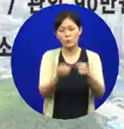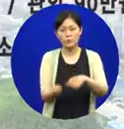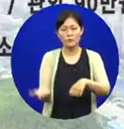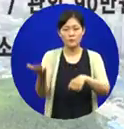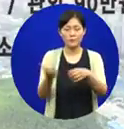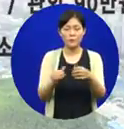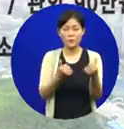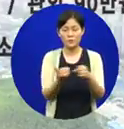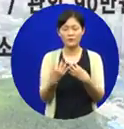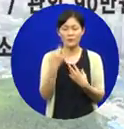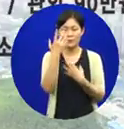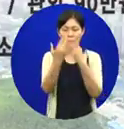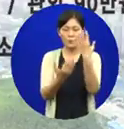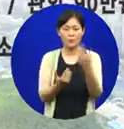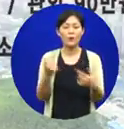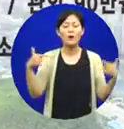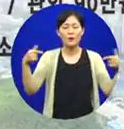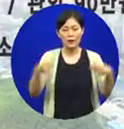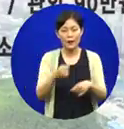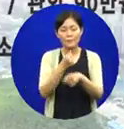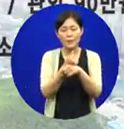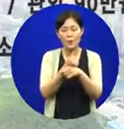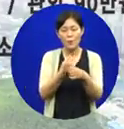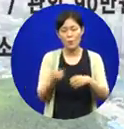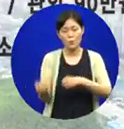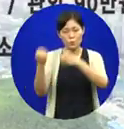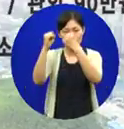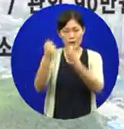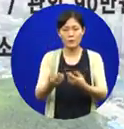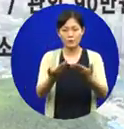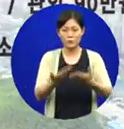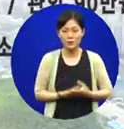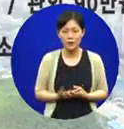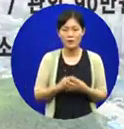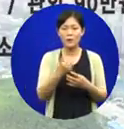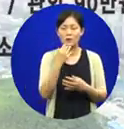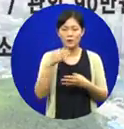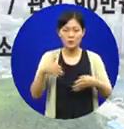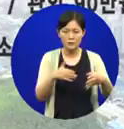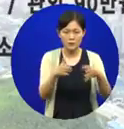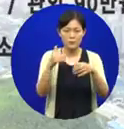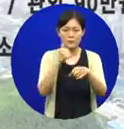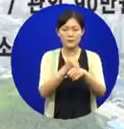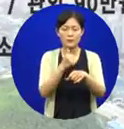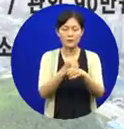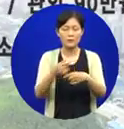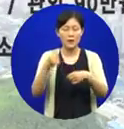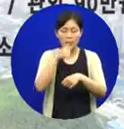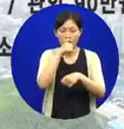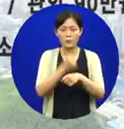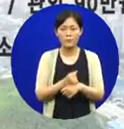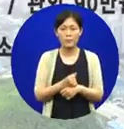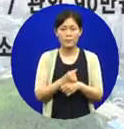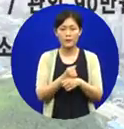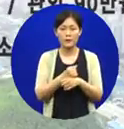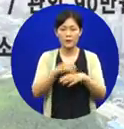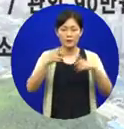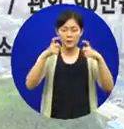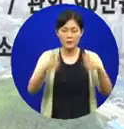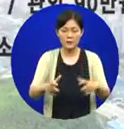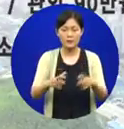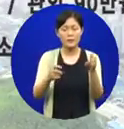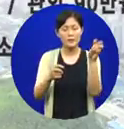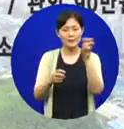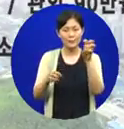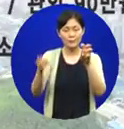화장시설 사용료 감면 대상을 확대합니다. 화장시설 사용의 경우 경기지역 주민을 인접지역 사용자로 신설하고